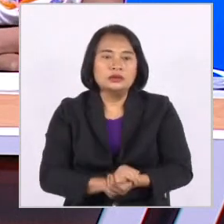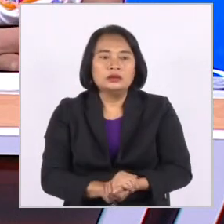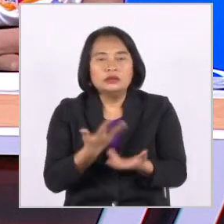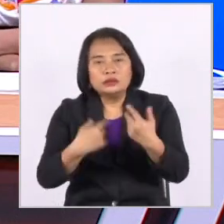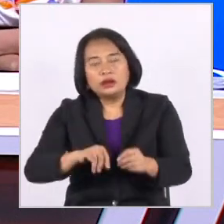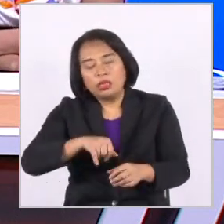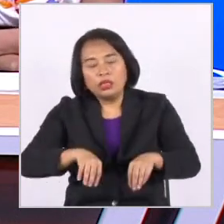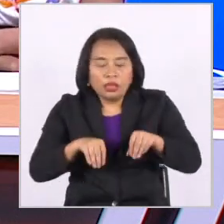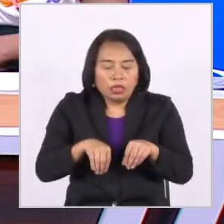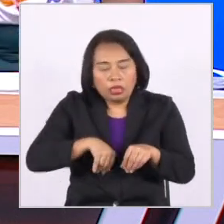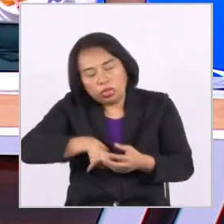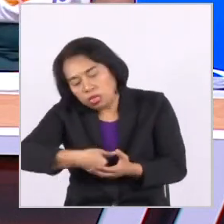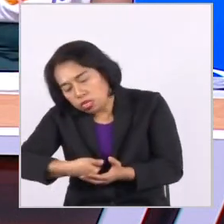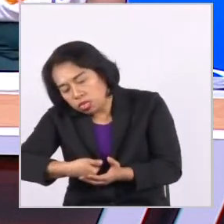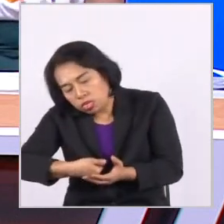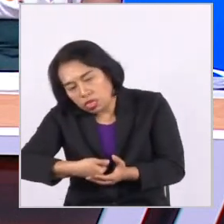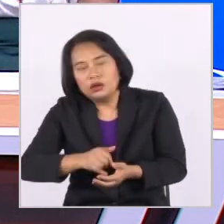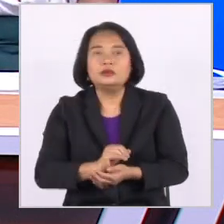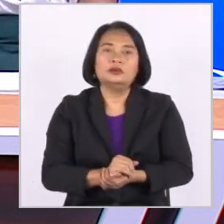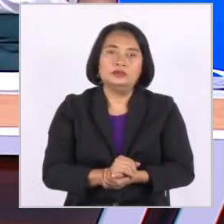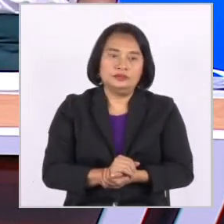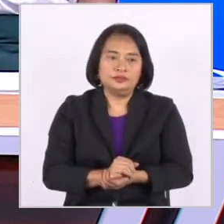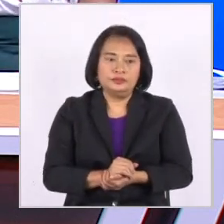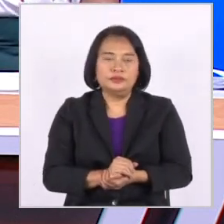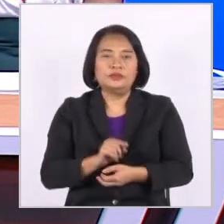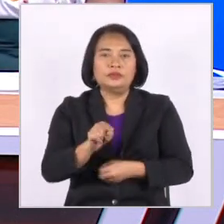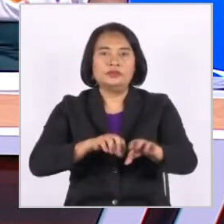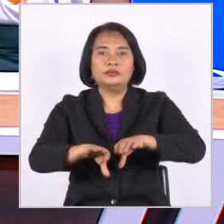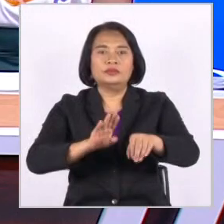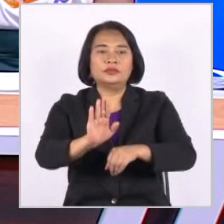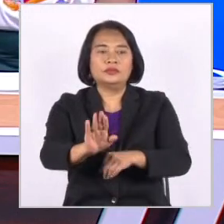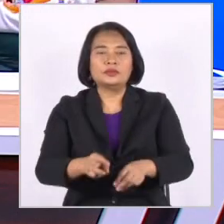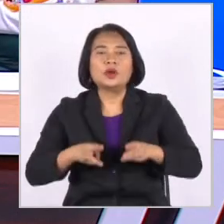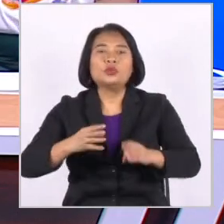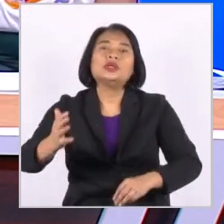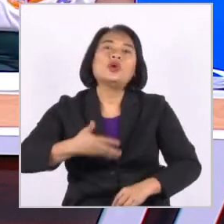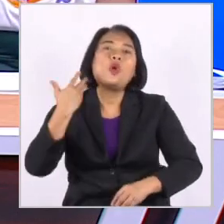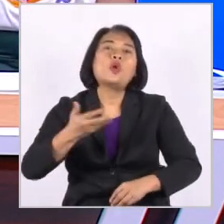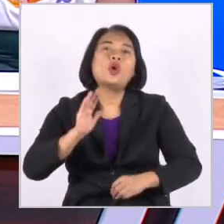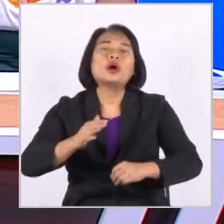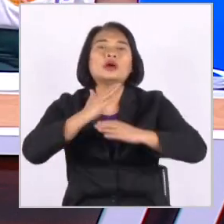ารักนอนทับอยู่ตรงน้ำนั่นแหละ ตัวเปียกอีกนะ ใช่ใช่ใช่ก็จัดแบบนี ้วิธีคลายร้อนของมันได้อย่างหนึ่ง ใช่ใช่ก็มันชอบมาก